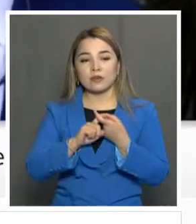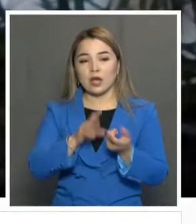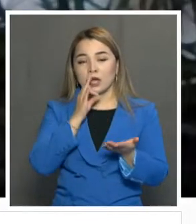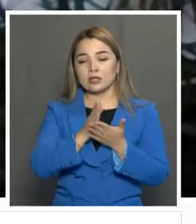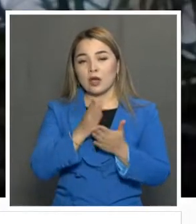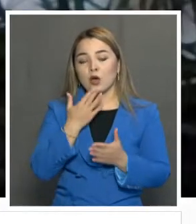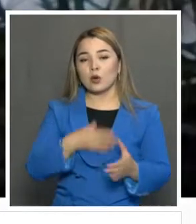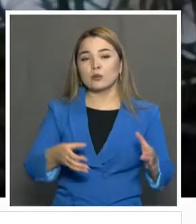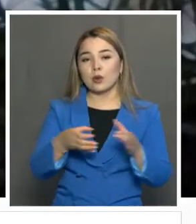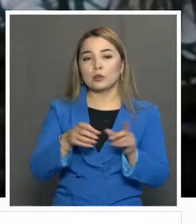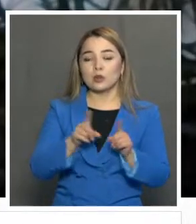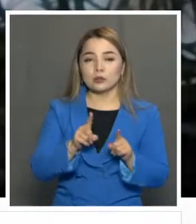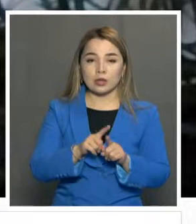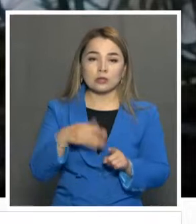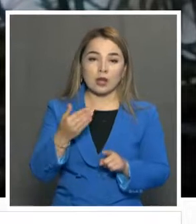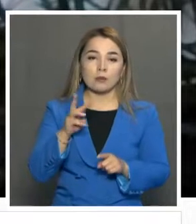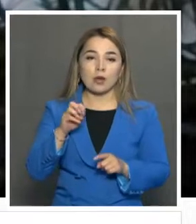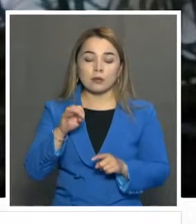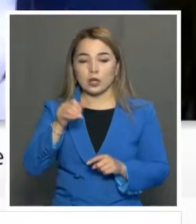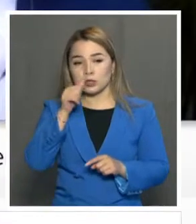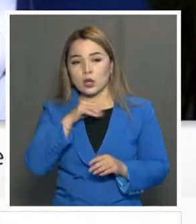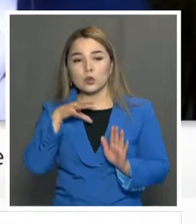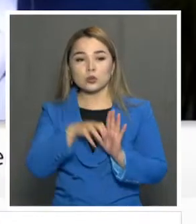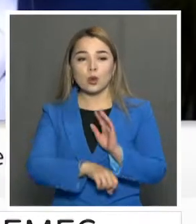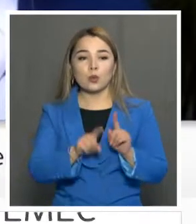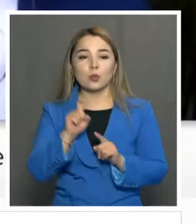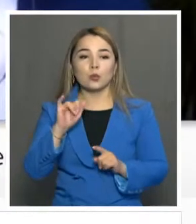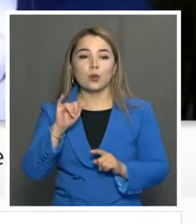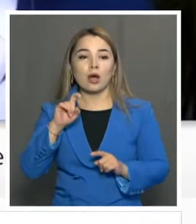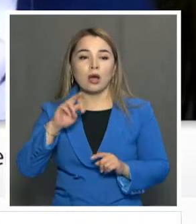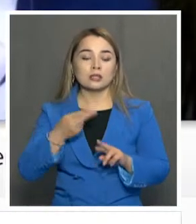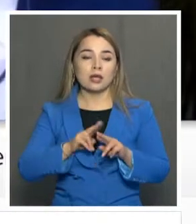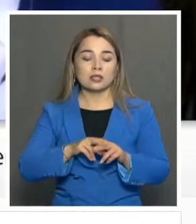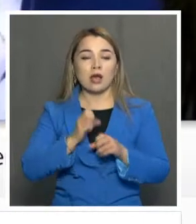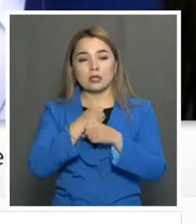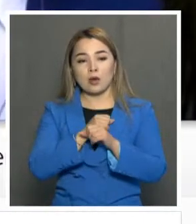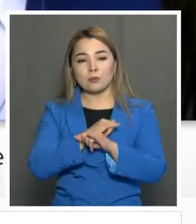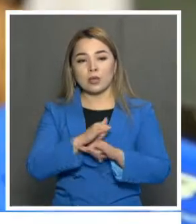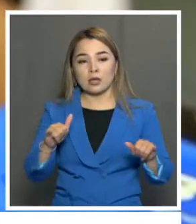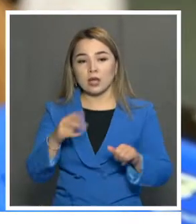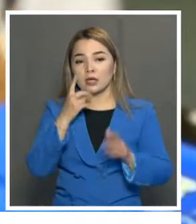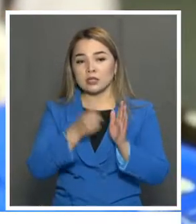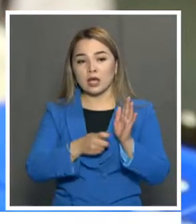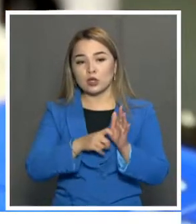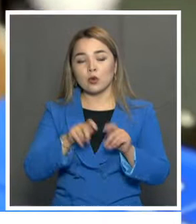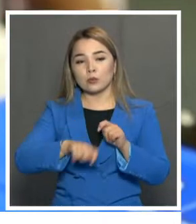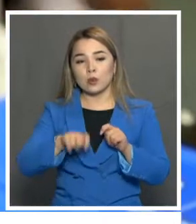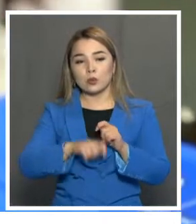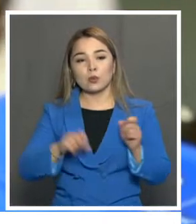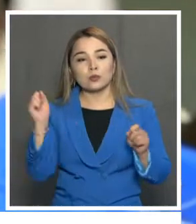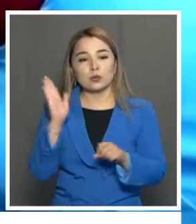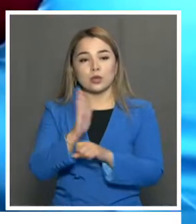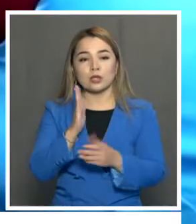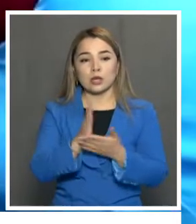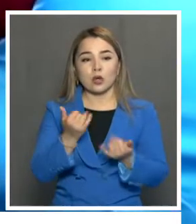Штаттардың қазіргі басшысы да мамырдың соңында барлаушыларға коронавирус Уханьдағы зертханадан тарады деген нұсқаны тергеуді тапсырды. Ал